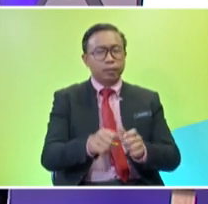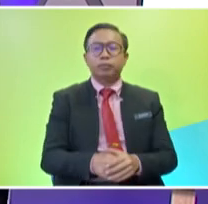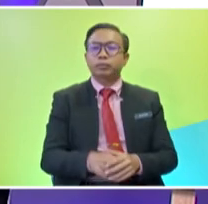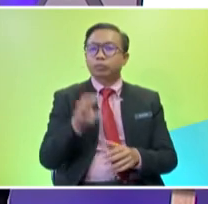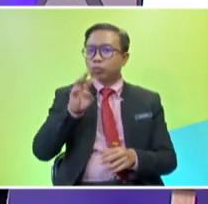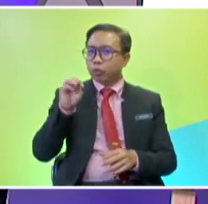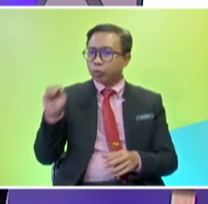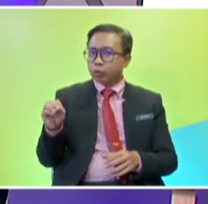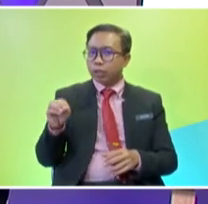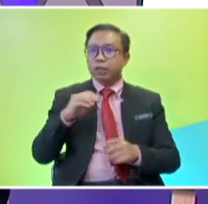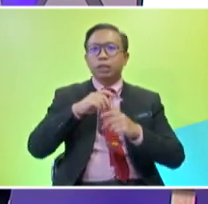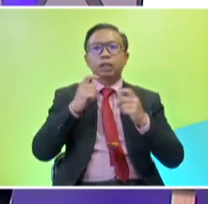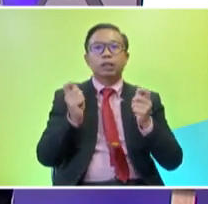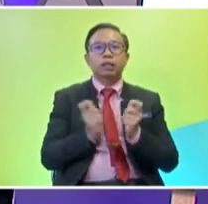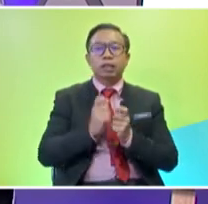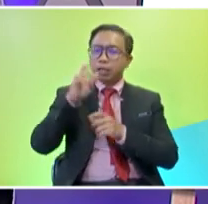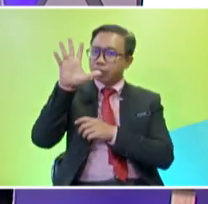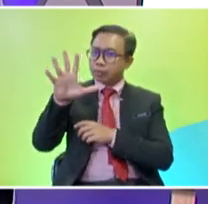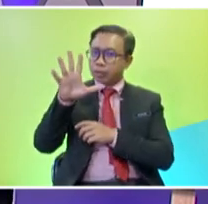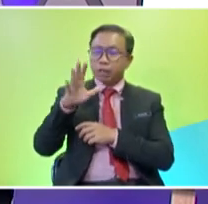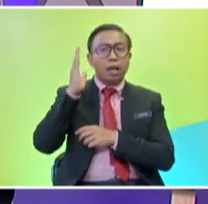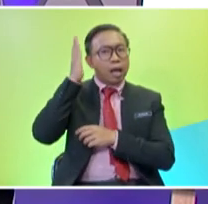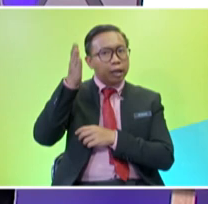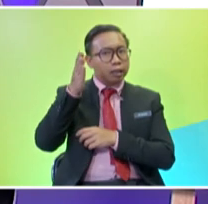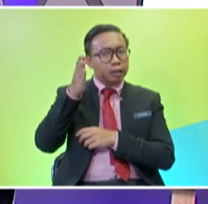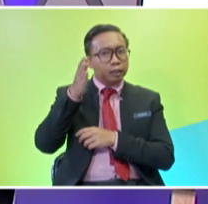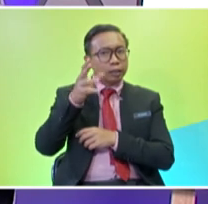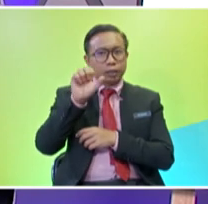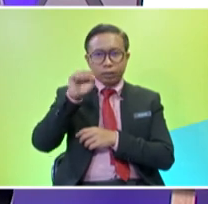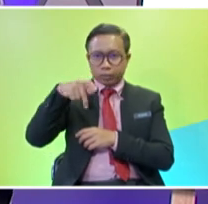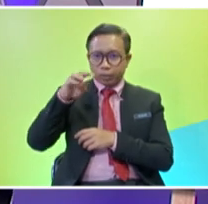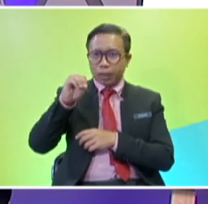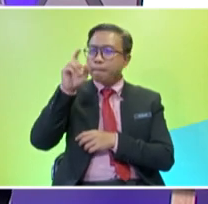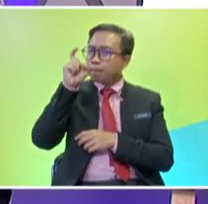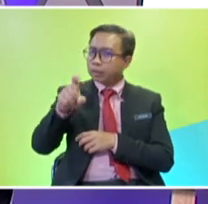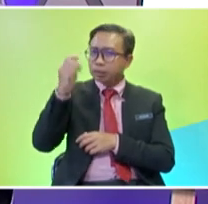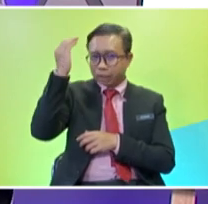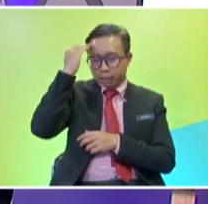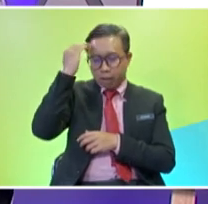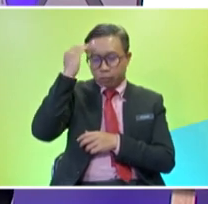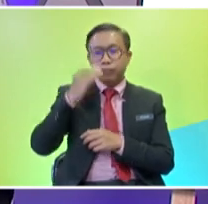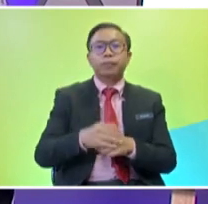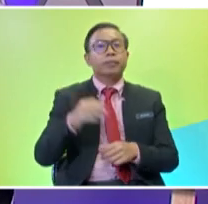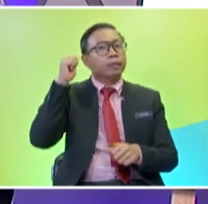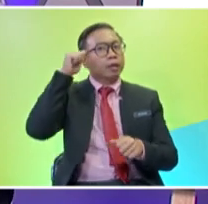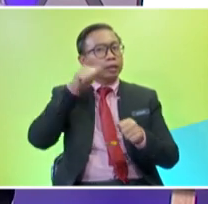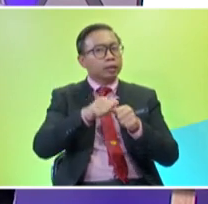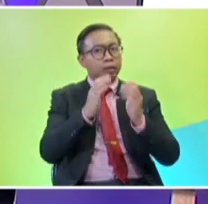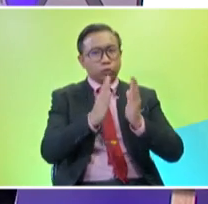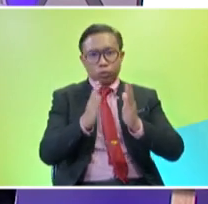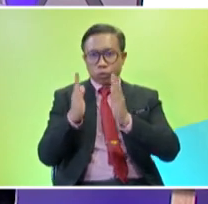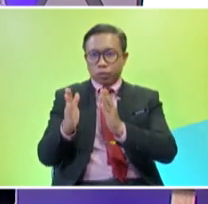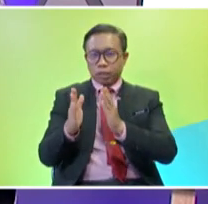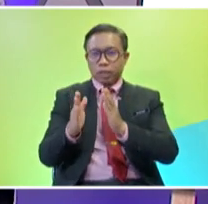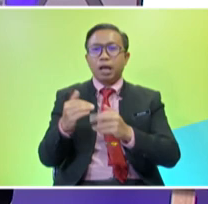murid-murid 35 terutamanya yang akan menghadapi SBM perlu tahu perlu ingat susunan